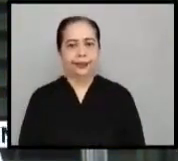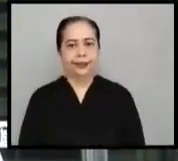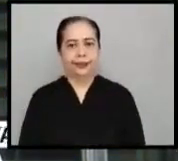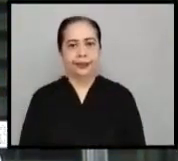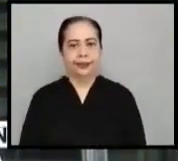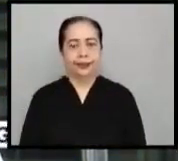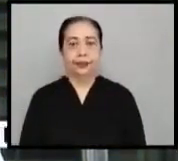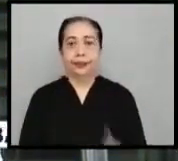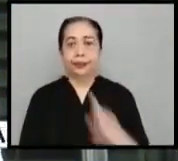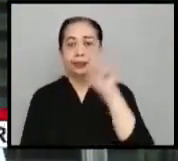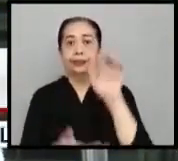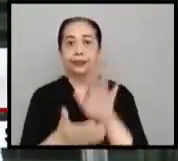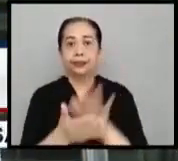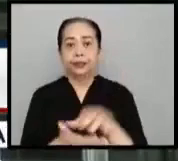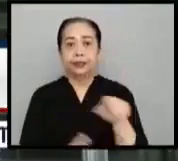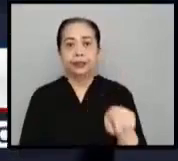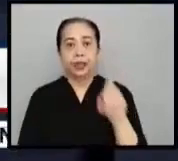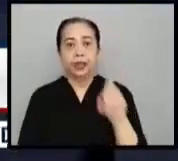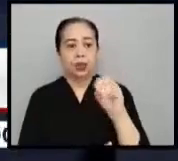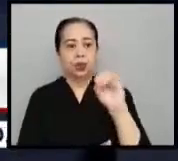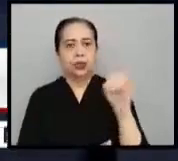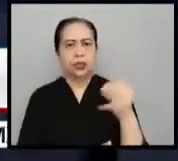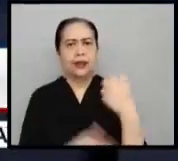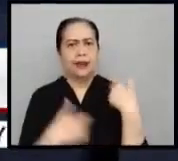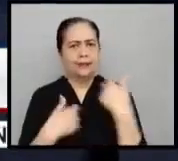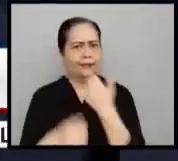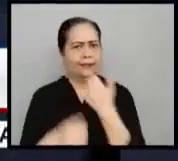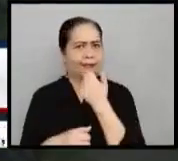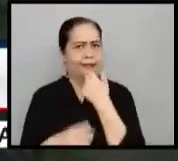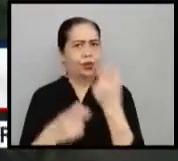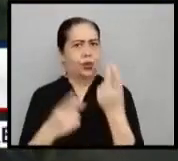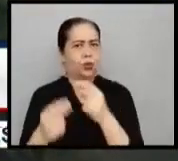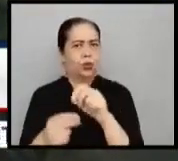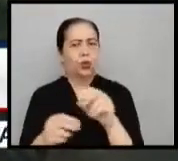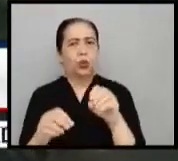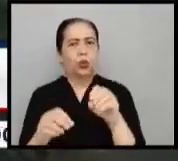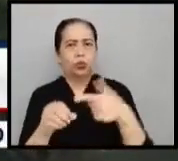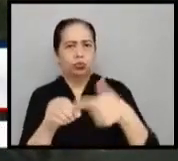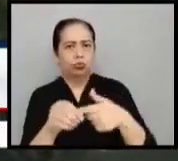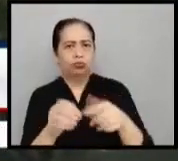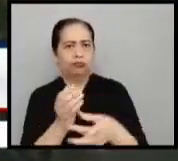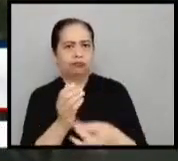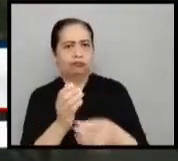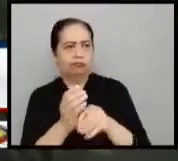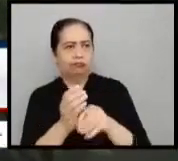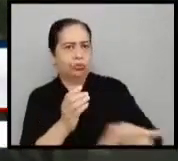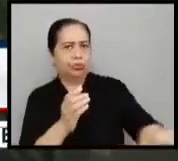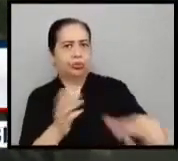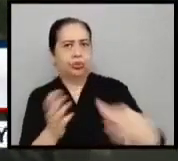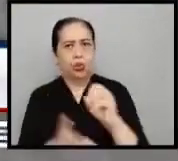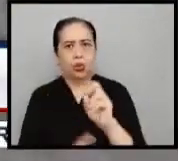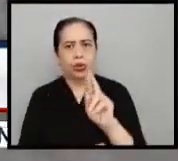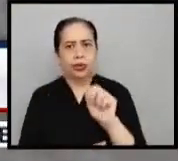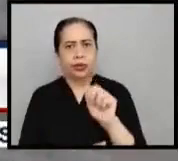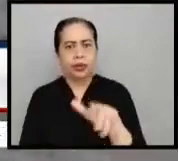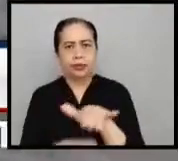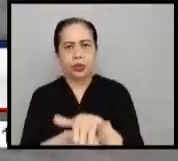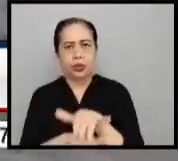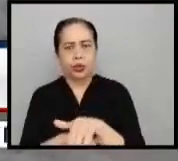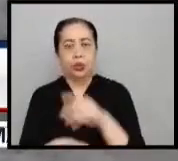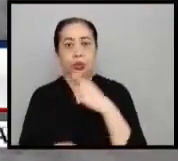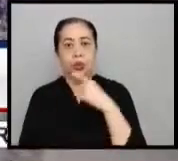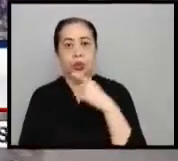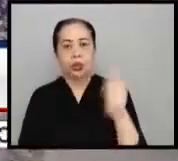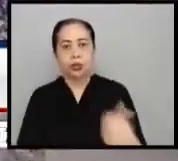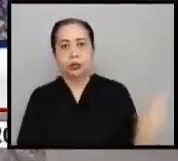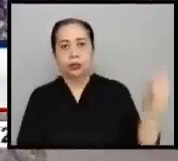Naniniwala ang Department of Justice na may krimen sa nangyayaring oil spill sa Oriental Mindoro. Sinabi ni Justice Secretary Jesus Crispin